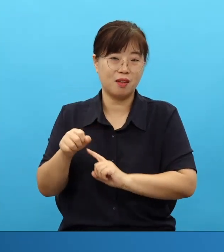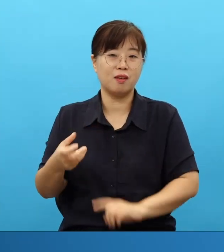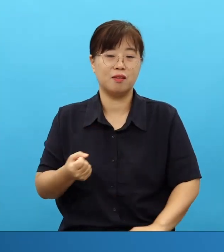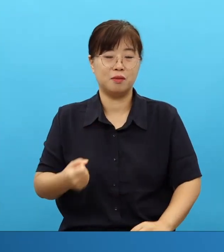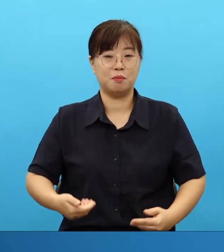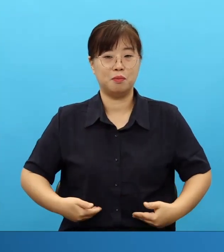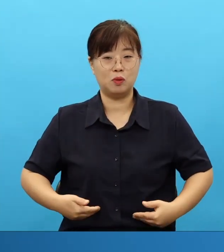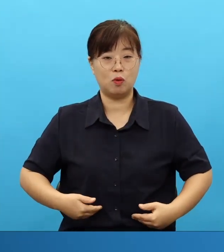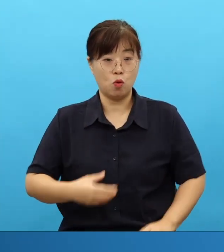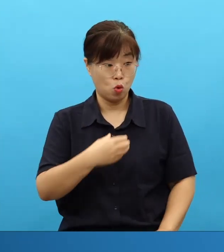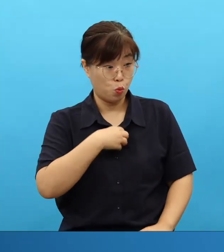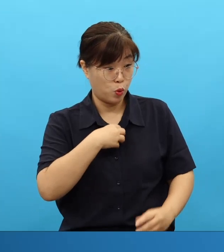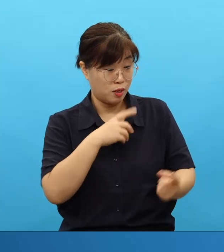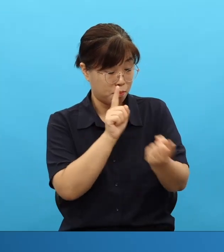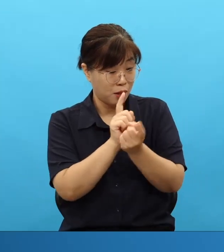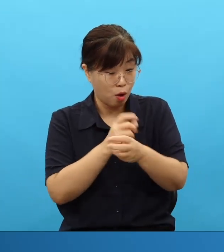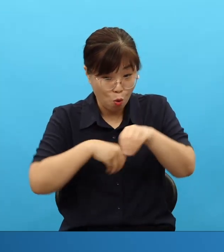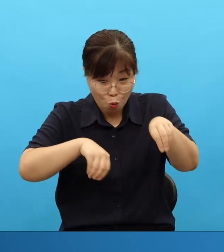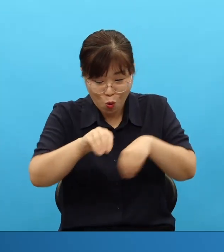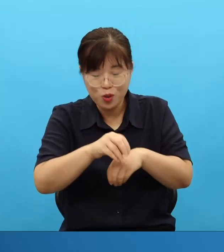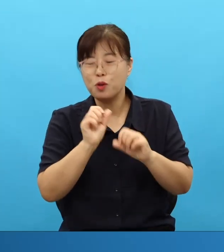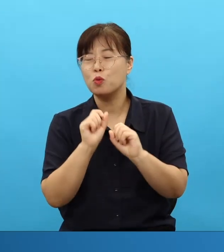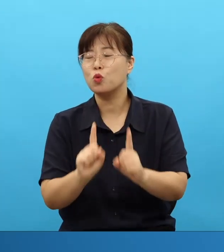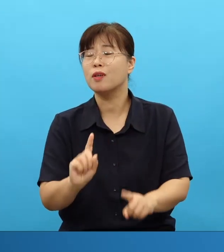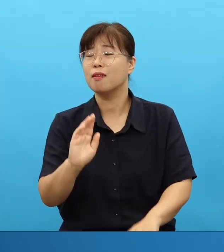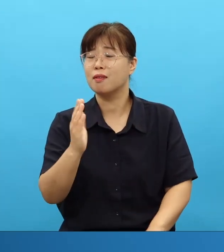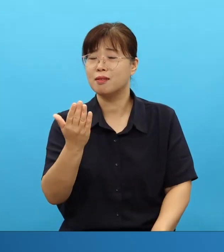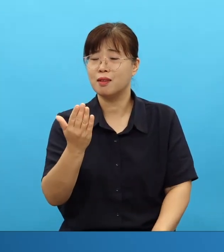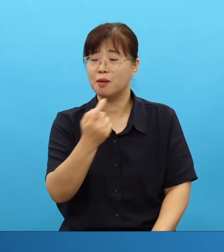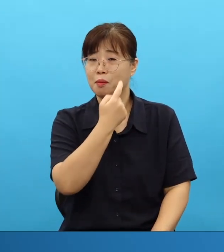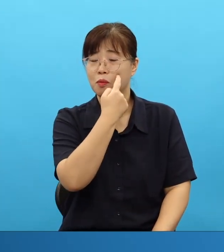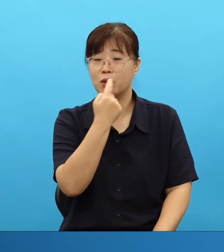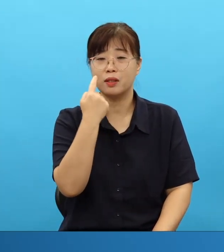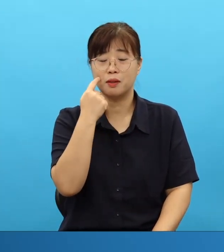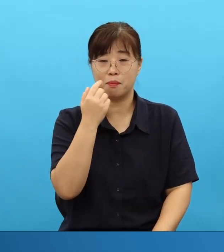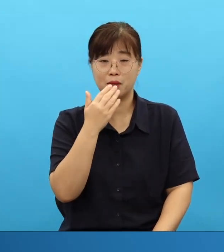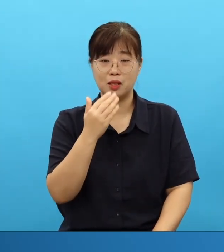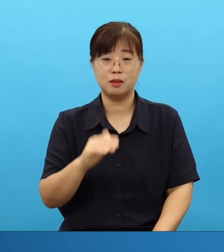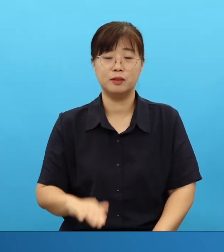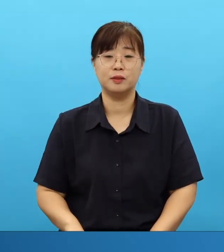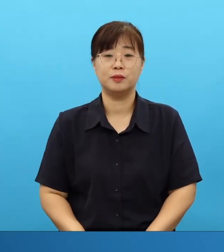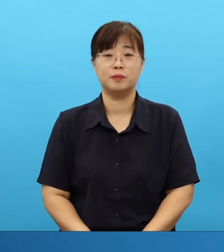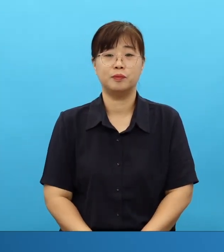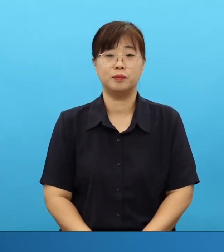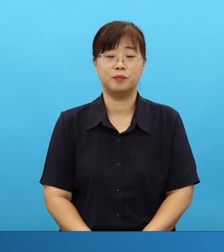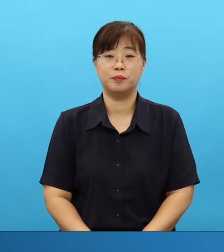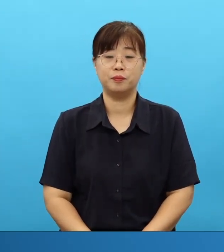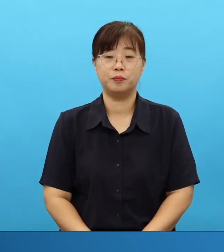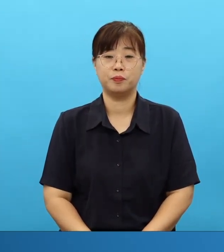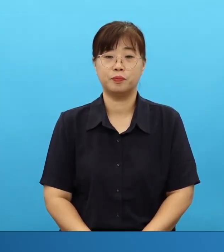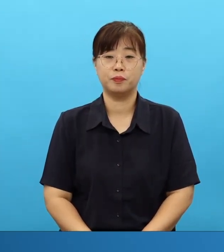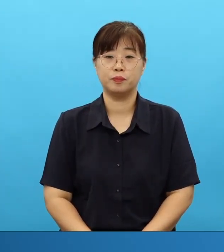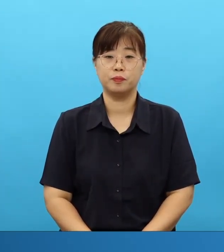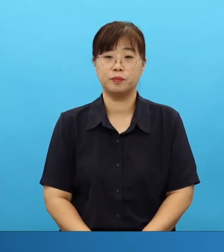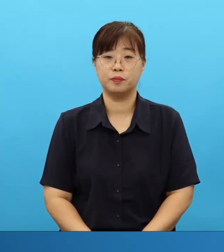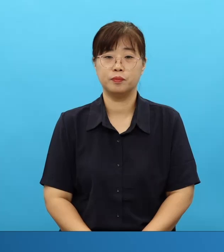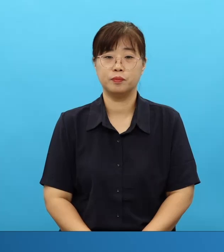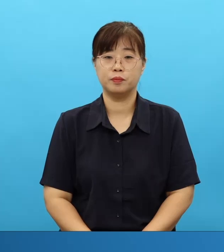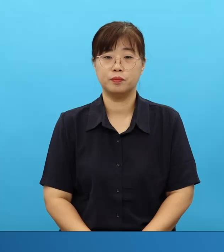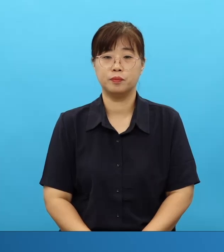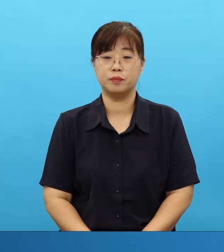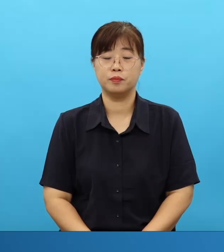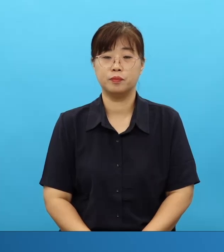겁니다 이게 다른 겁니다 우리는 보통 보면 또 많은 사람들이 기도하 하는데